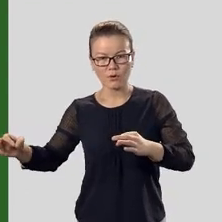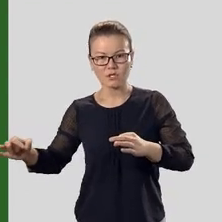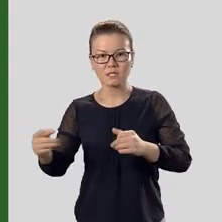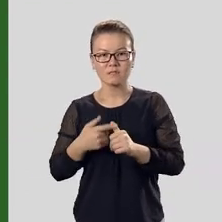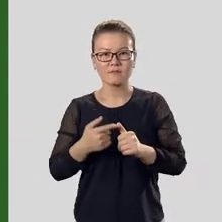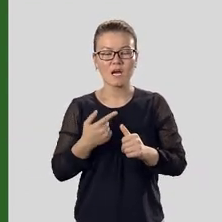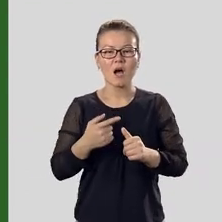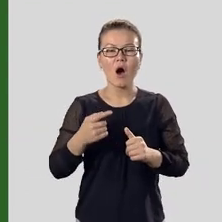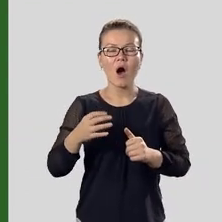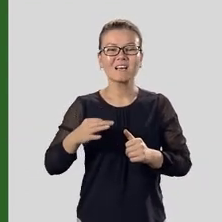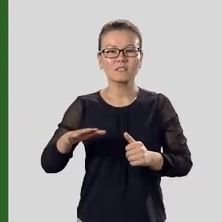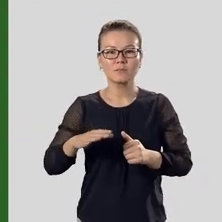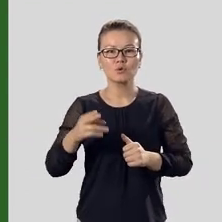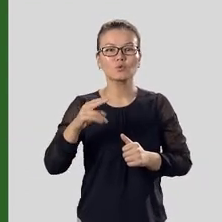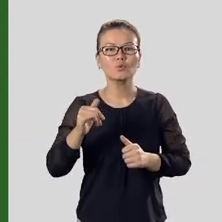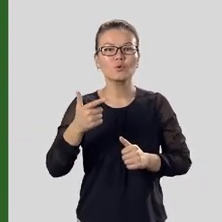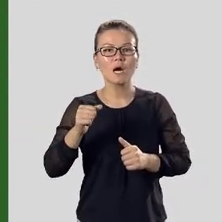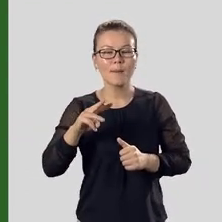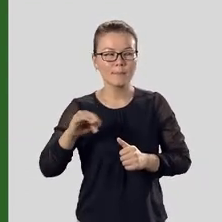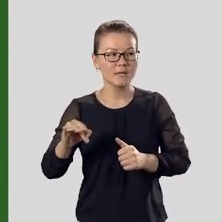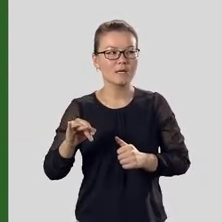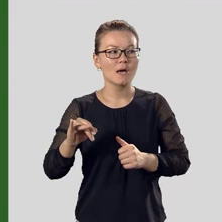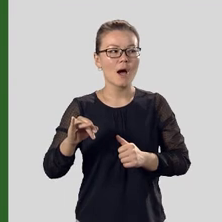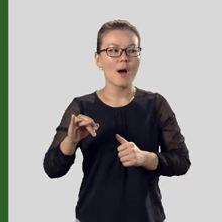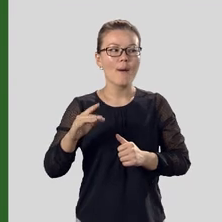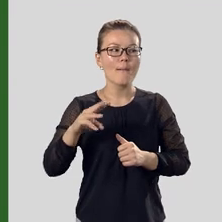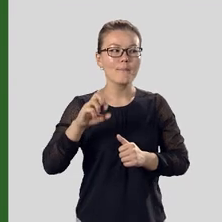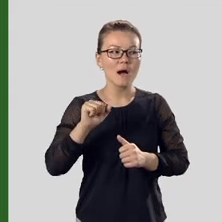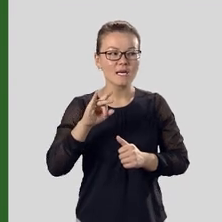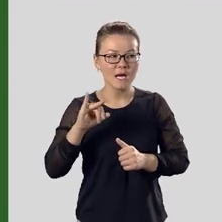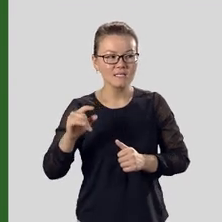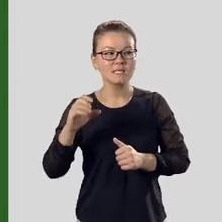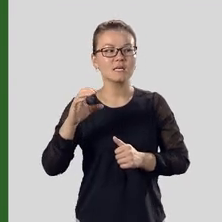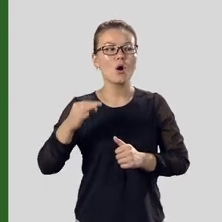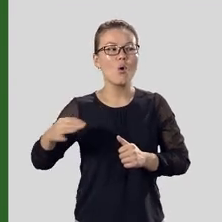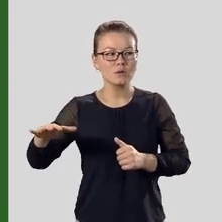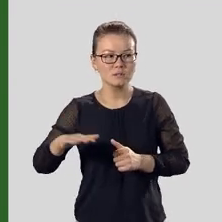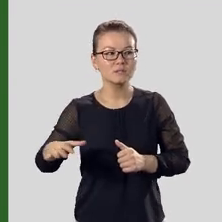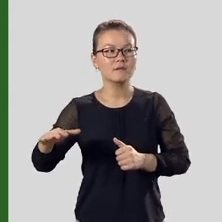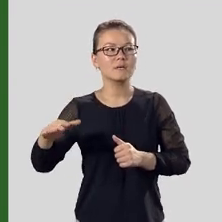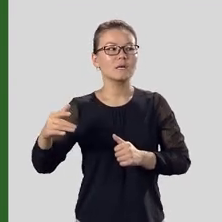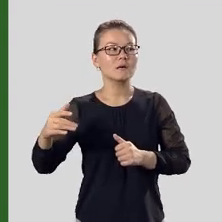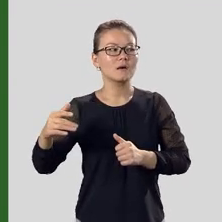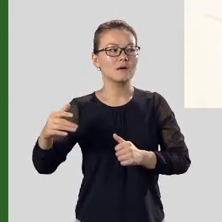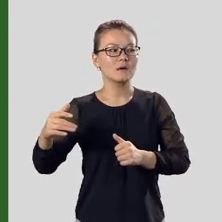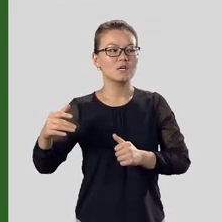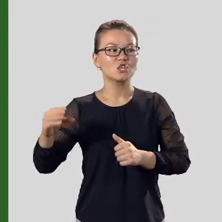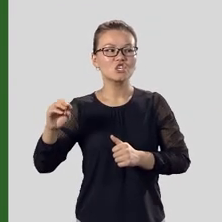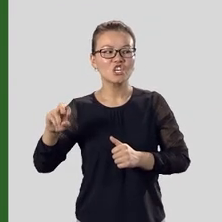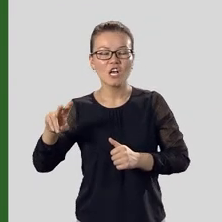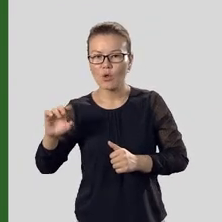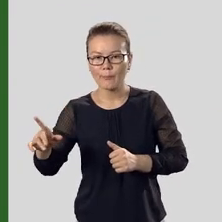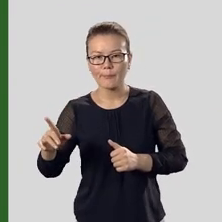островными дугами. Например, Марианские острова и рядом Марианский желоб. Самое